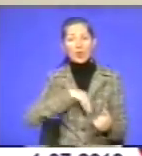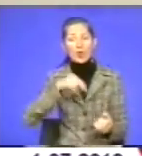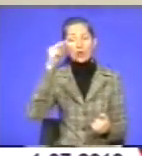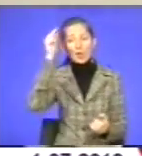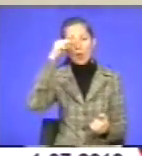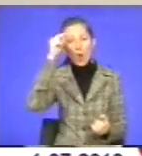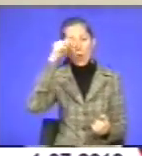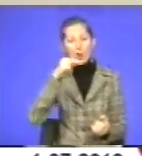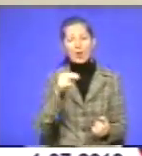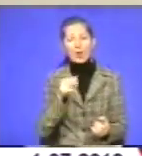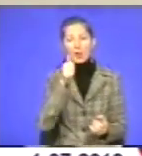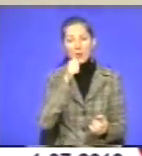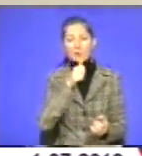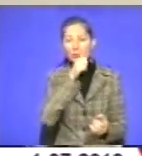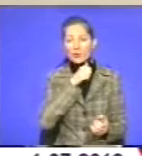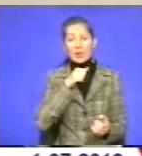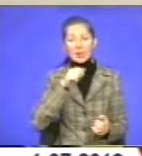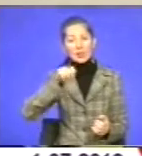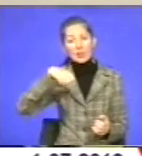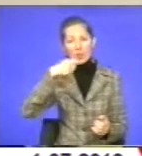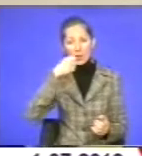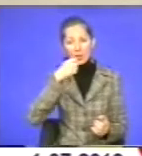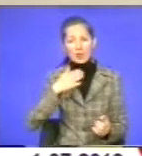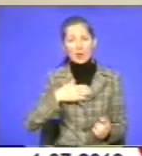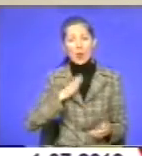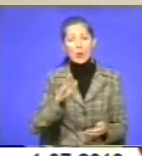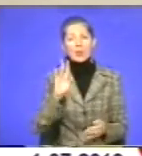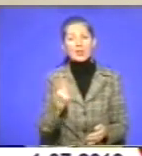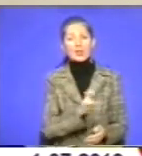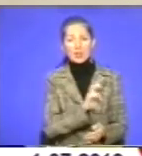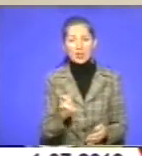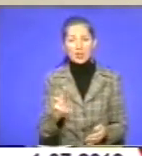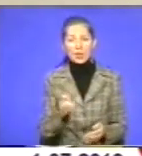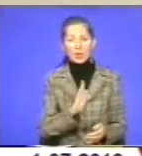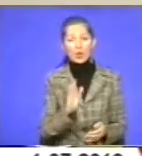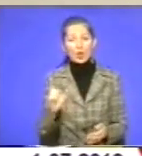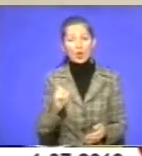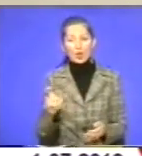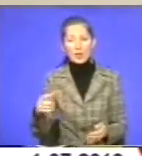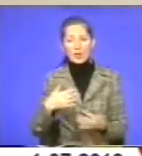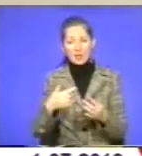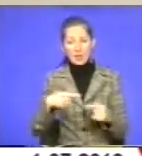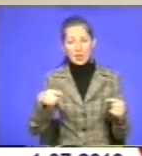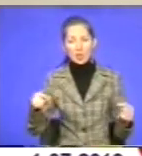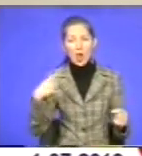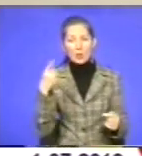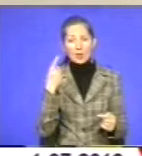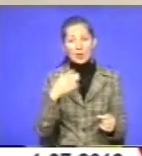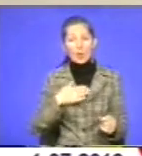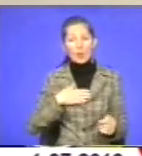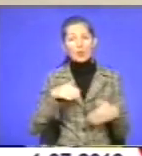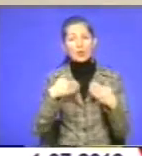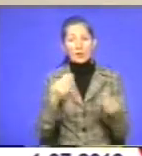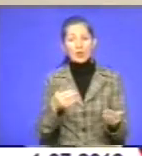тільки з Тернополя, але й з інших областей. На моє звернення відгукнулись також голови молодіжних комісій з